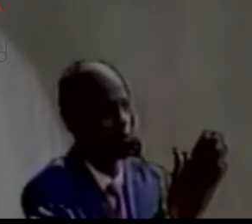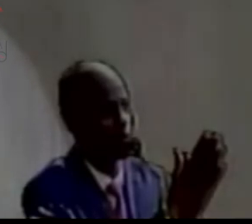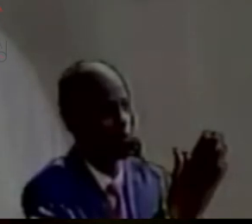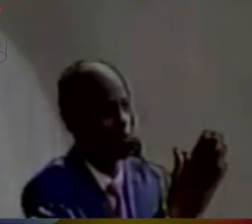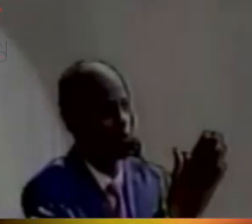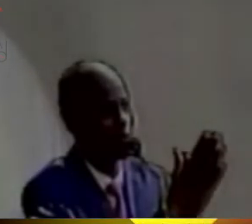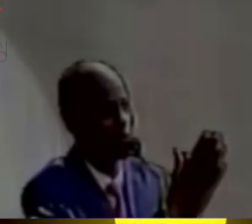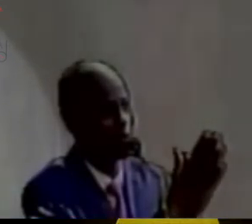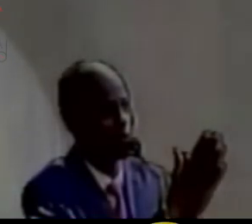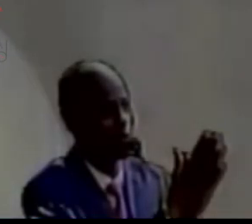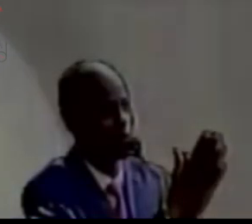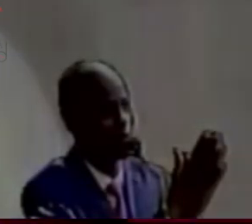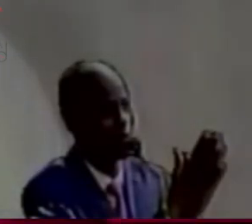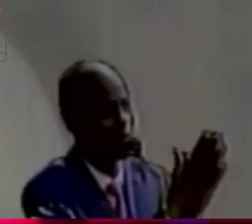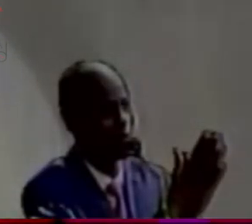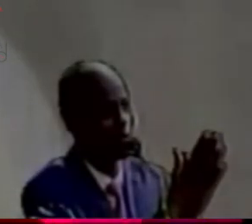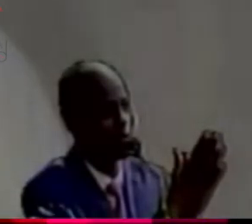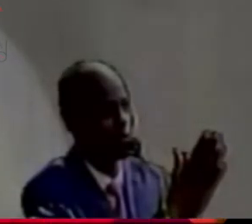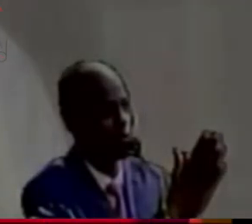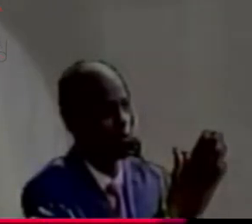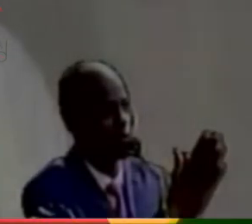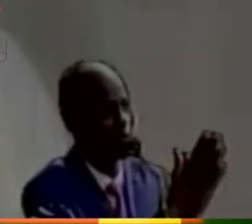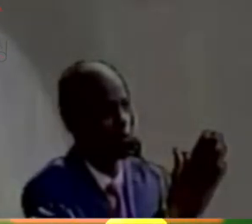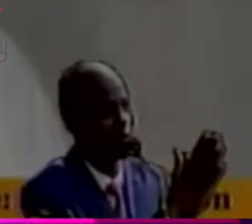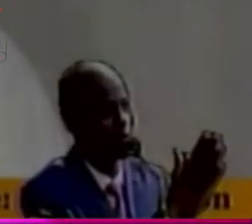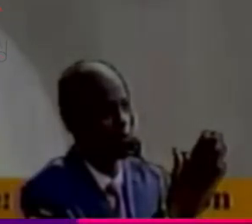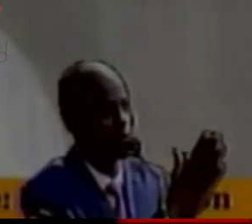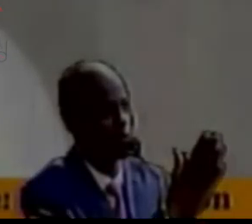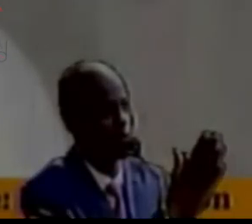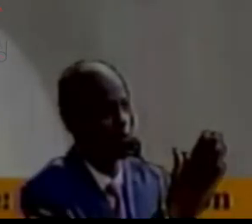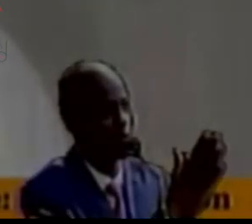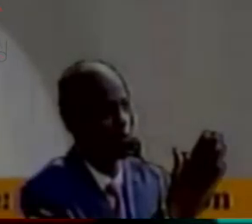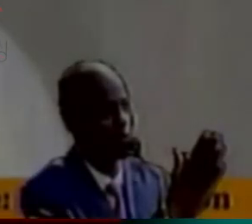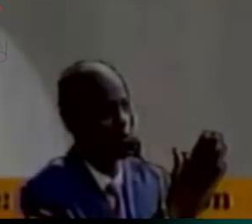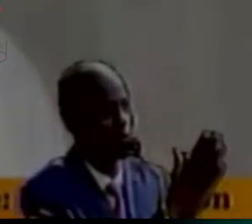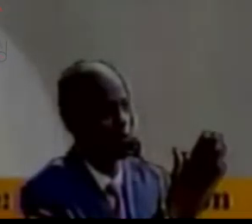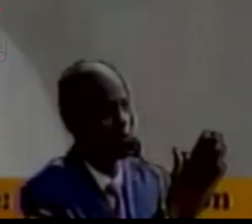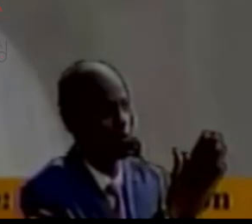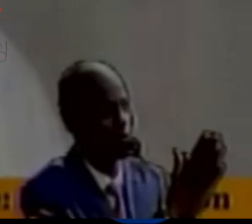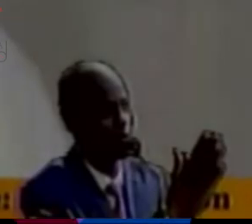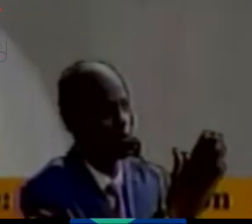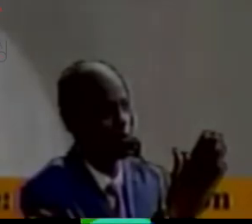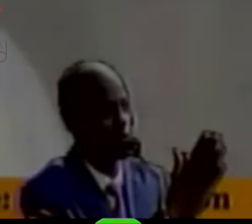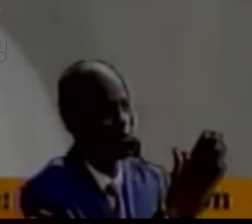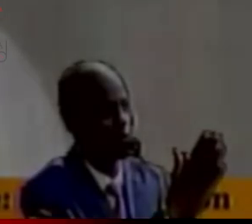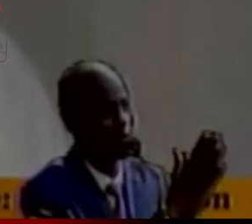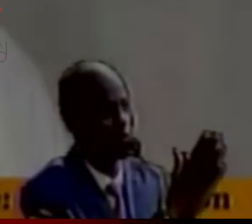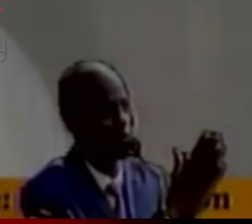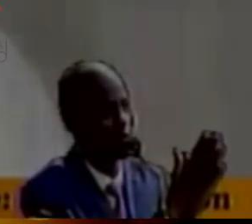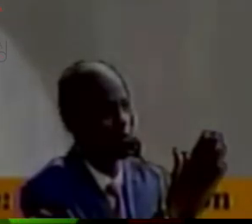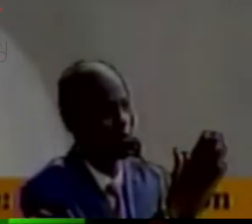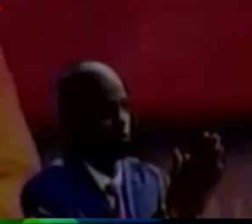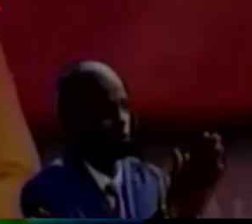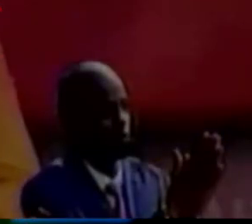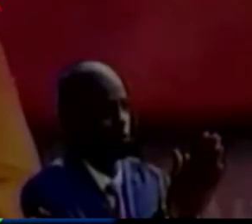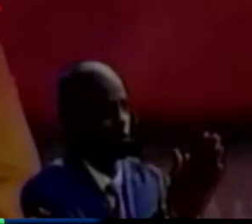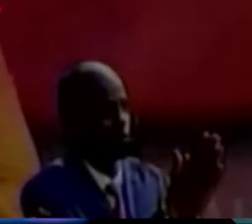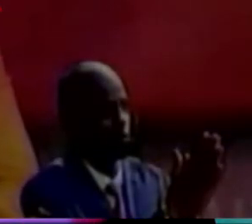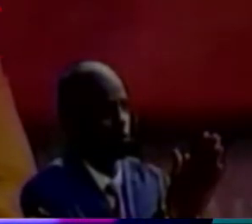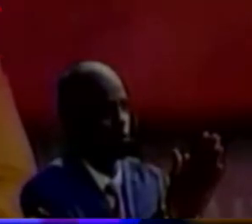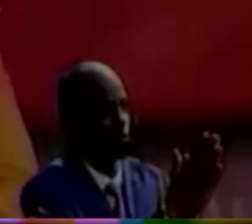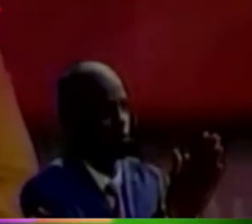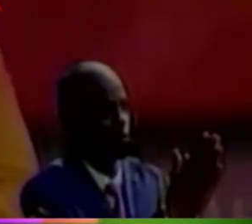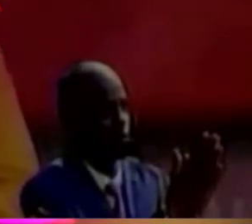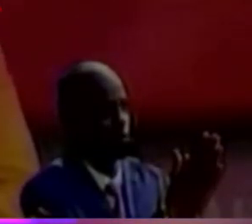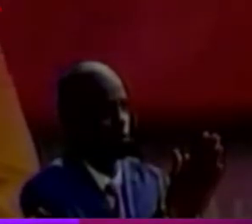seulement. Nous aider, même nous nous pas connaissons. C'est ça qui gagne dans Canaise. Nous sommes une famille. Et nous voulons aider tout le monde. Je vais commencer